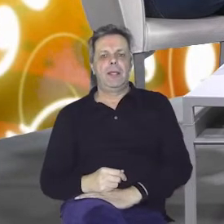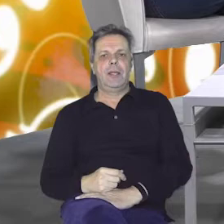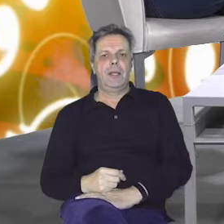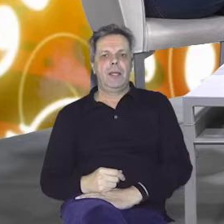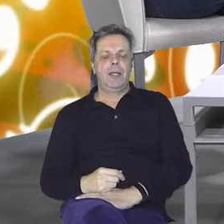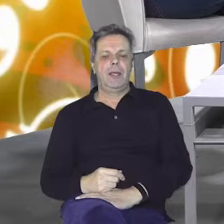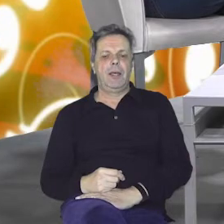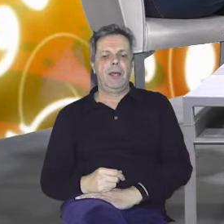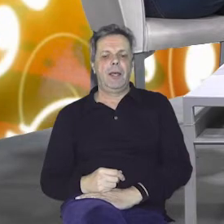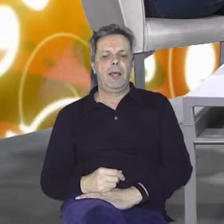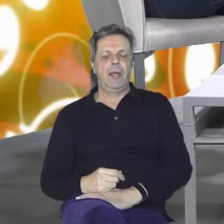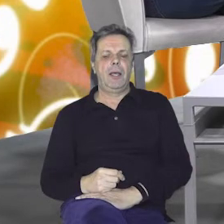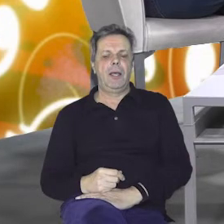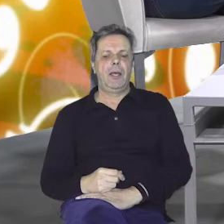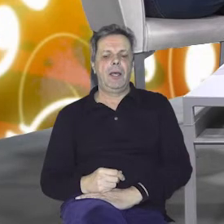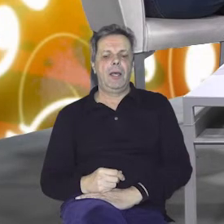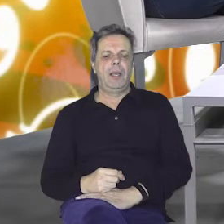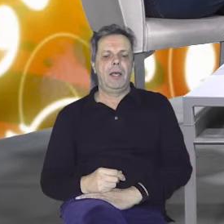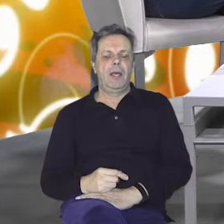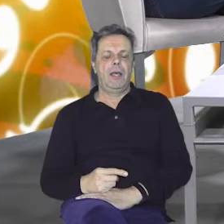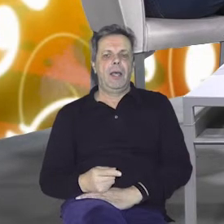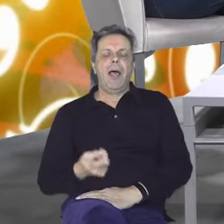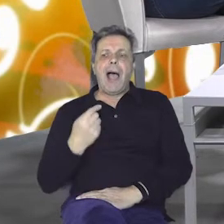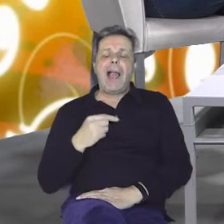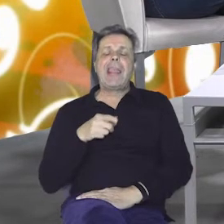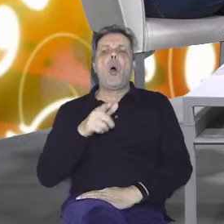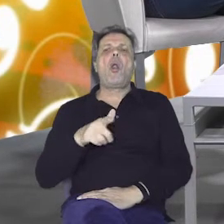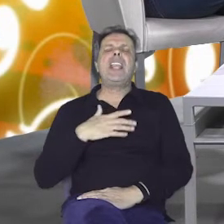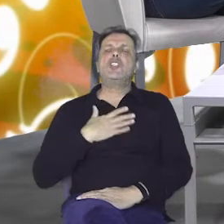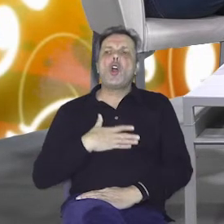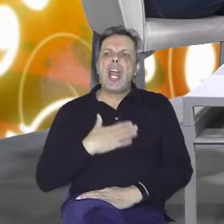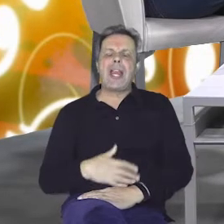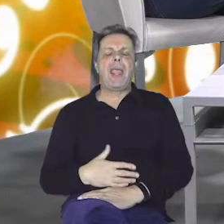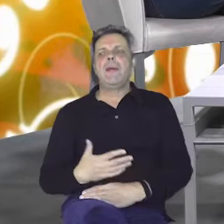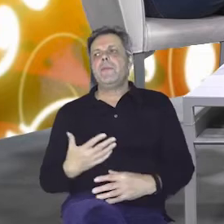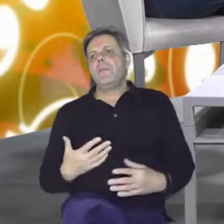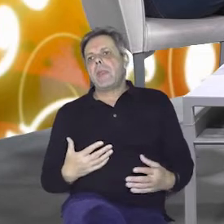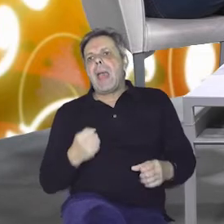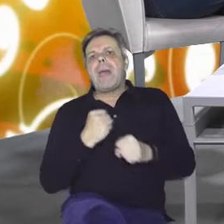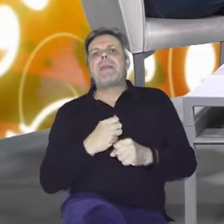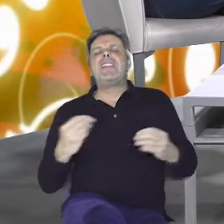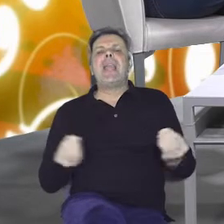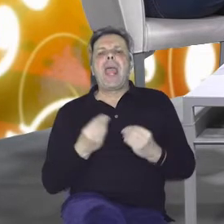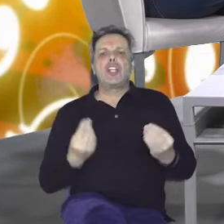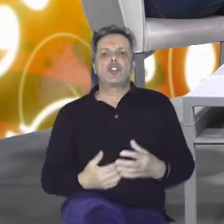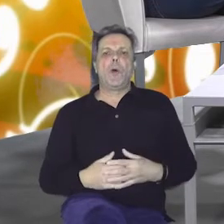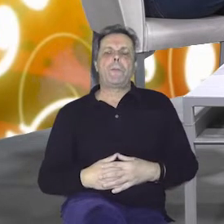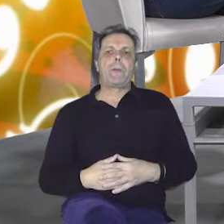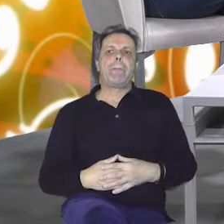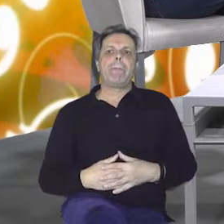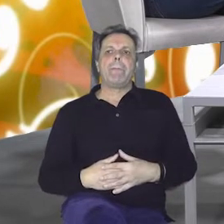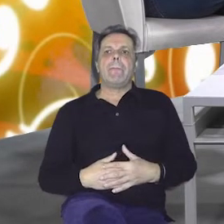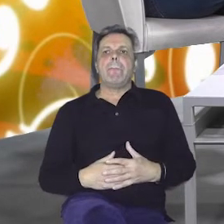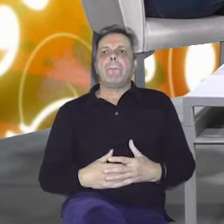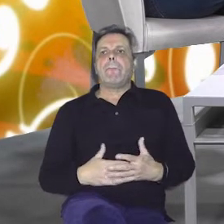lik čuo, ali on isto žudi, čezne da napravi nešto, da se nešto zapamti.